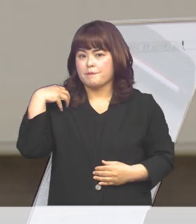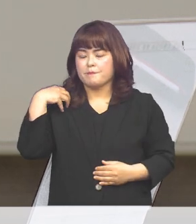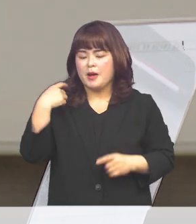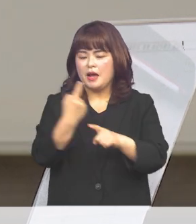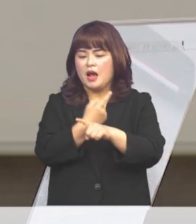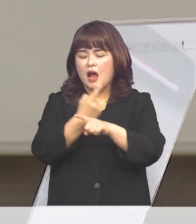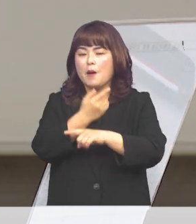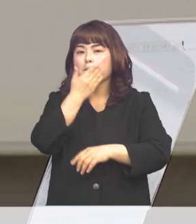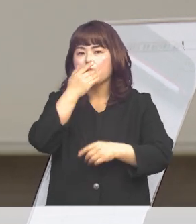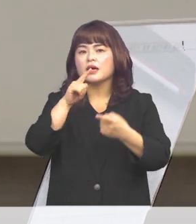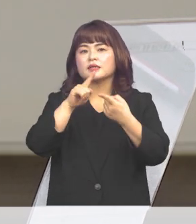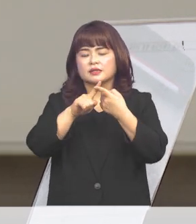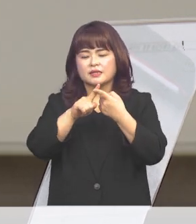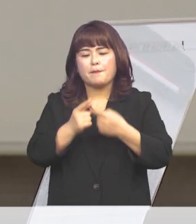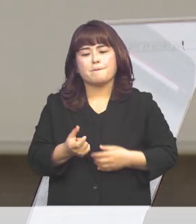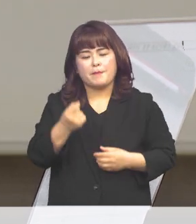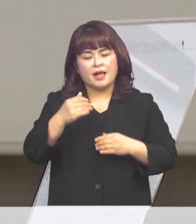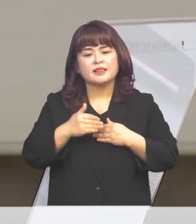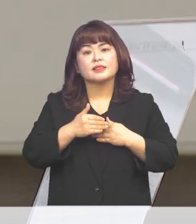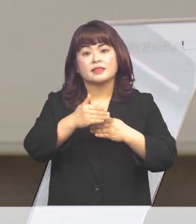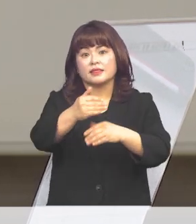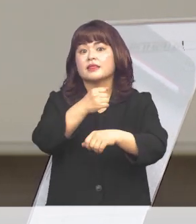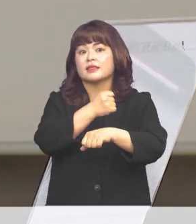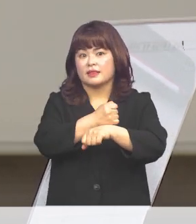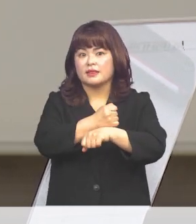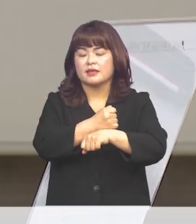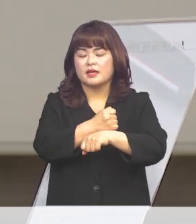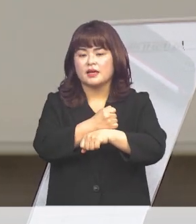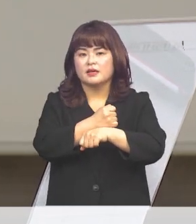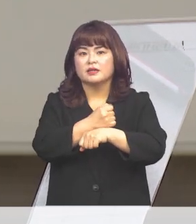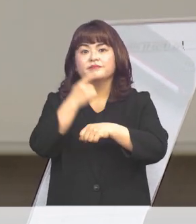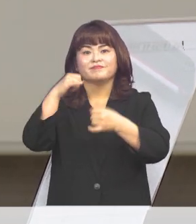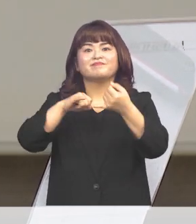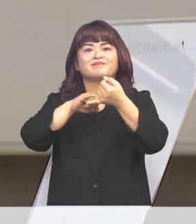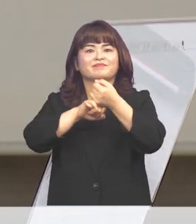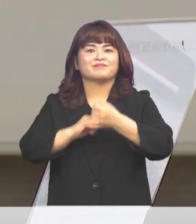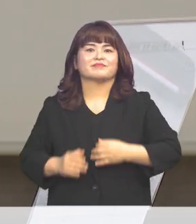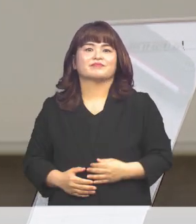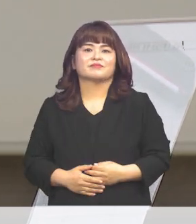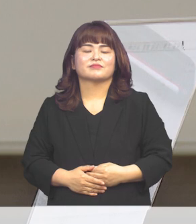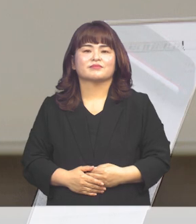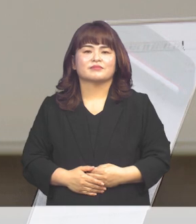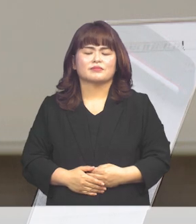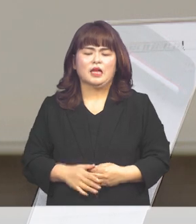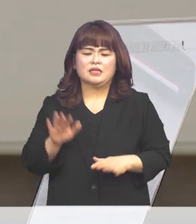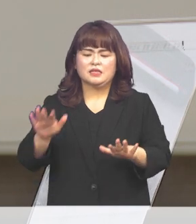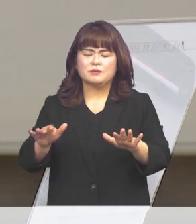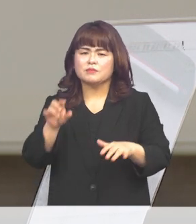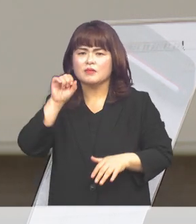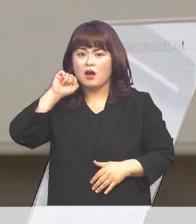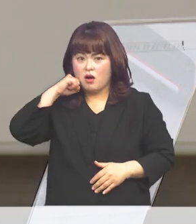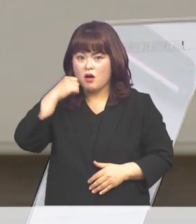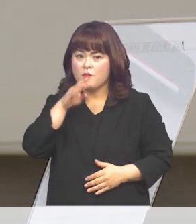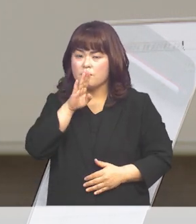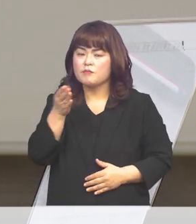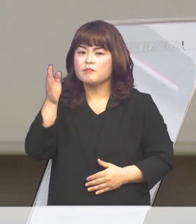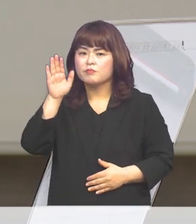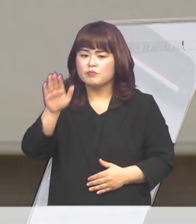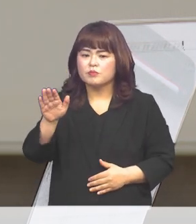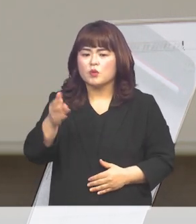수 있는 거, 개선할 수 있는 건 좀 가능한 한 속도를 내면서 하겠습니다. 그리고 당장은